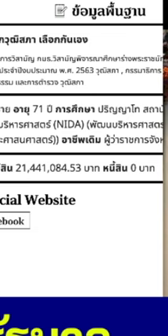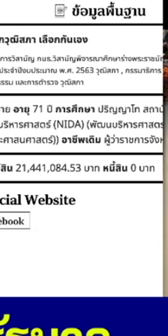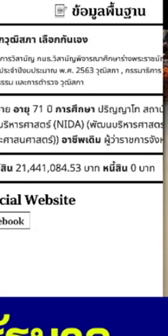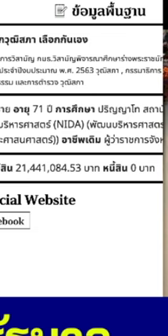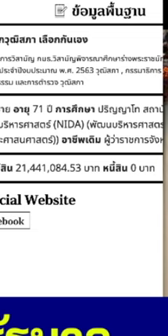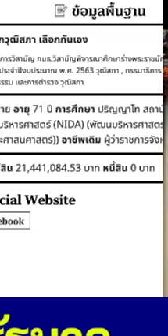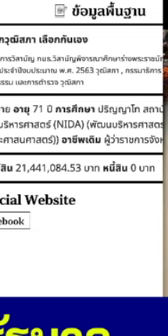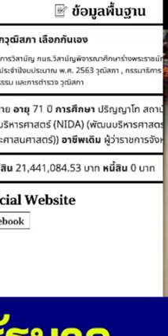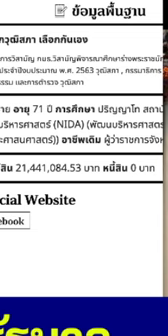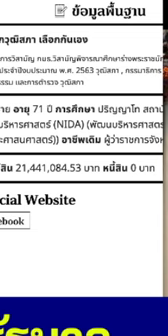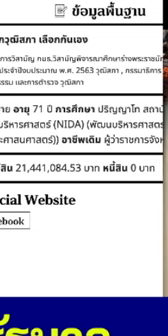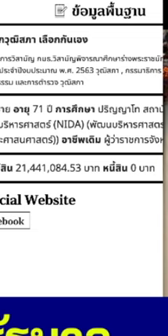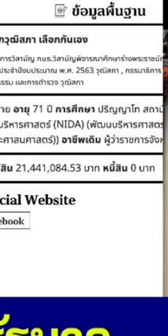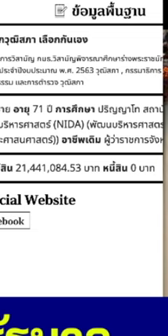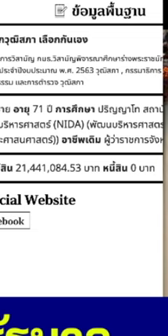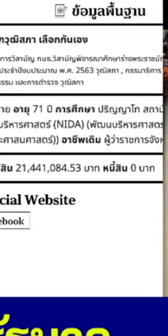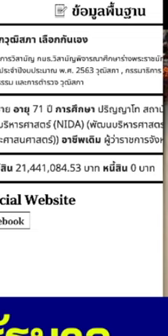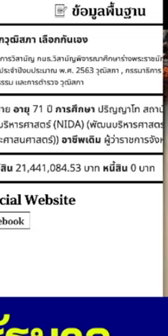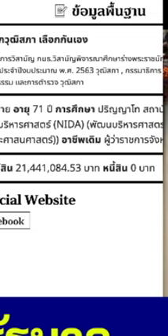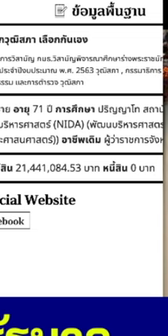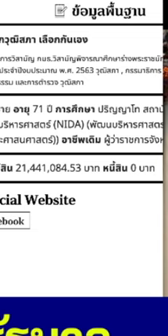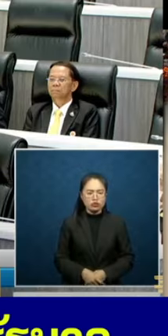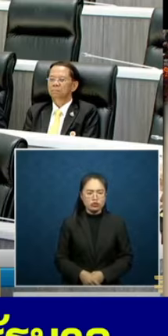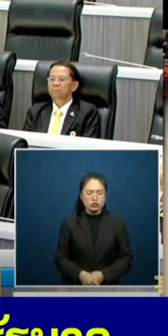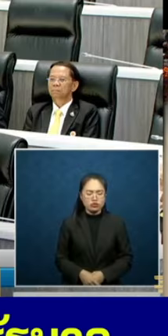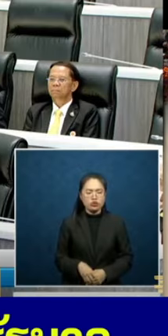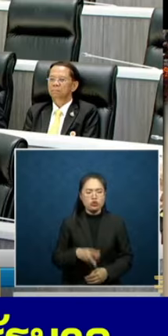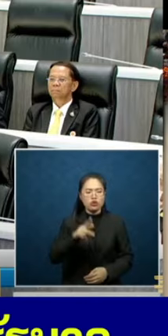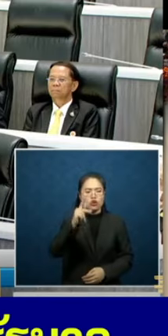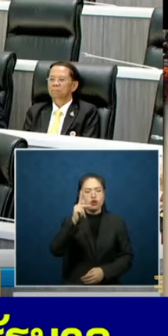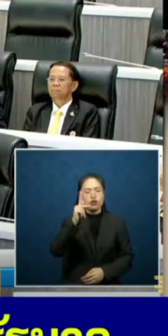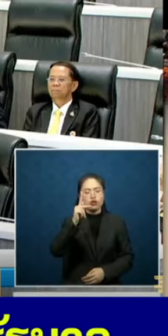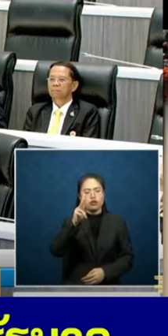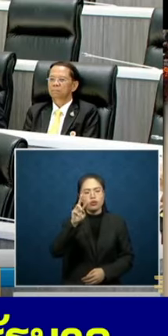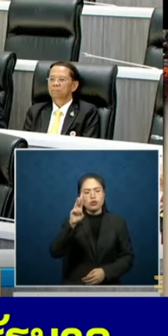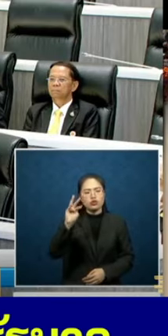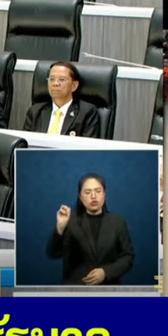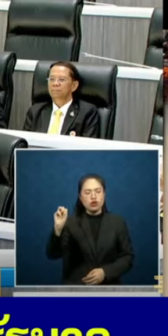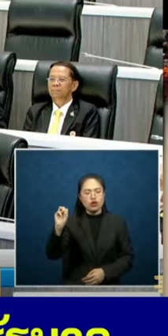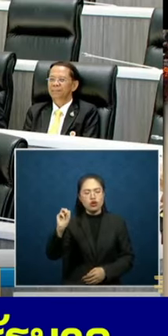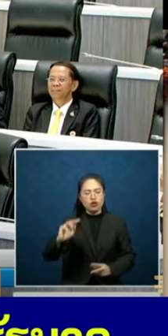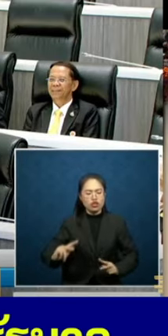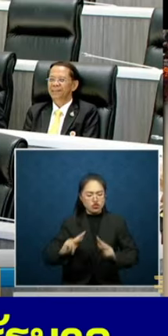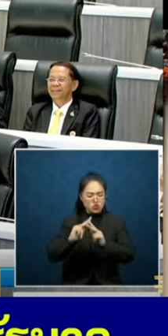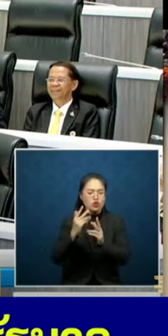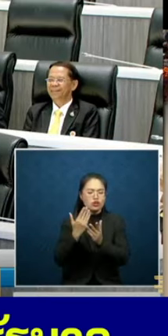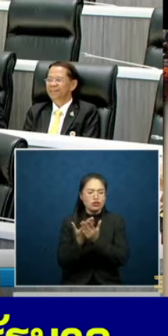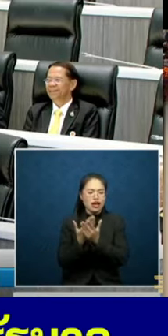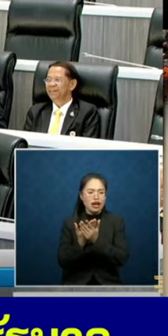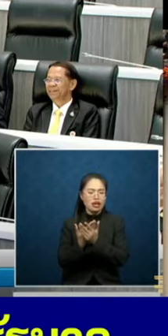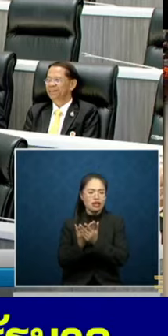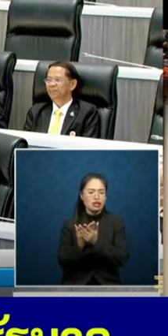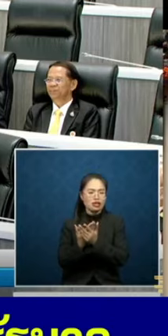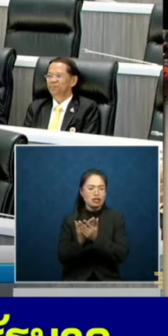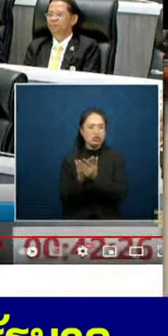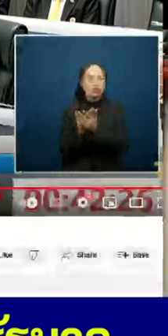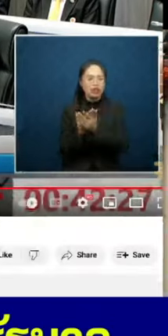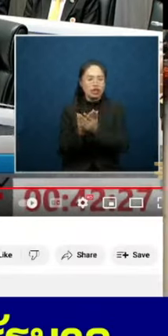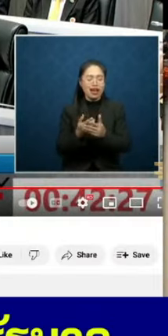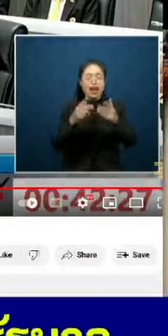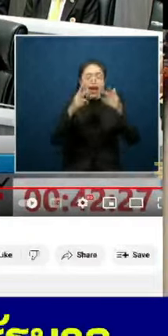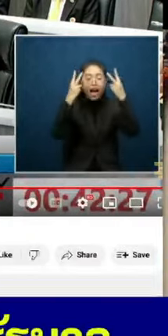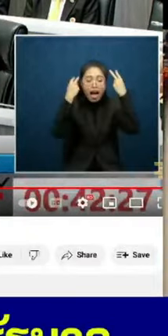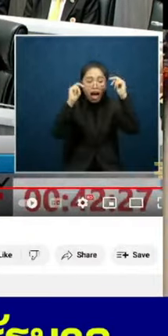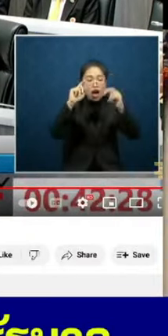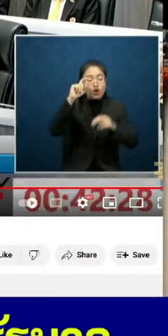งอ่ะเนี่ยท่านรัฐมนตรีช่วยว่าการกระทรวงการคลังมือขวาท่านนายกท่านเศรษฐาทวีสินน